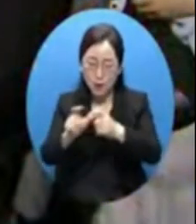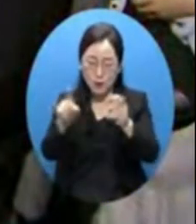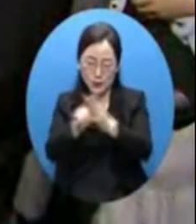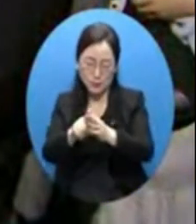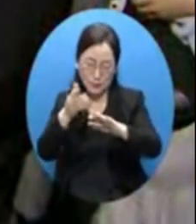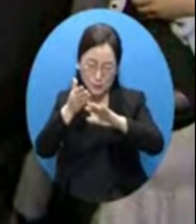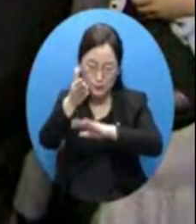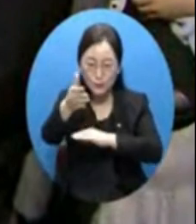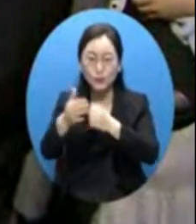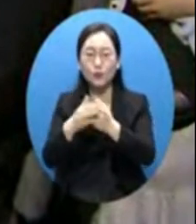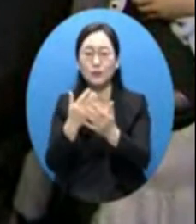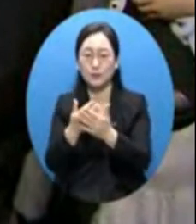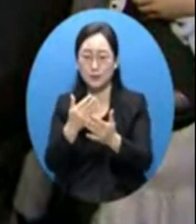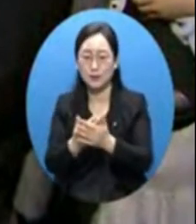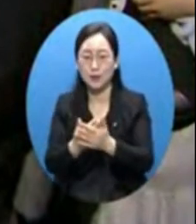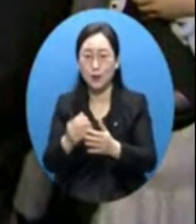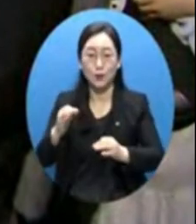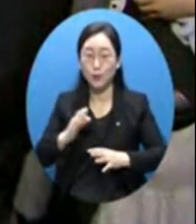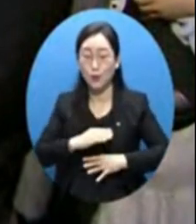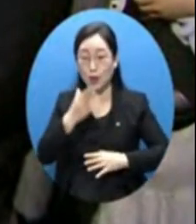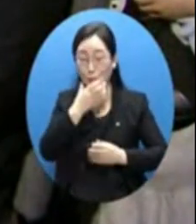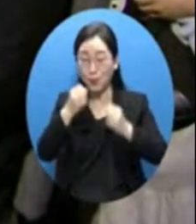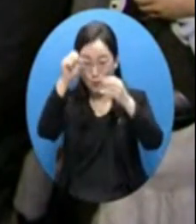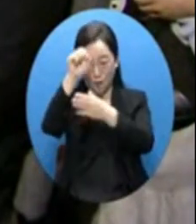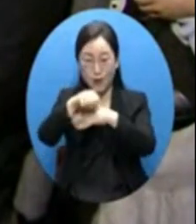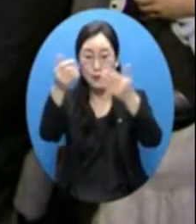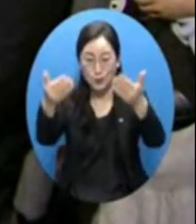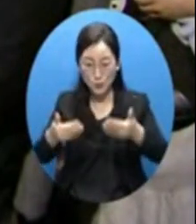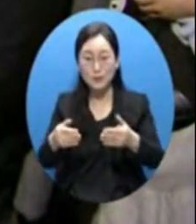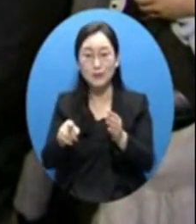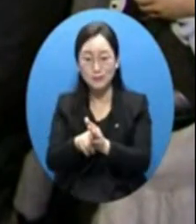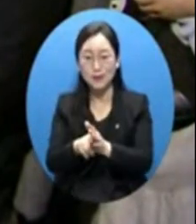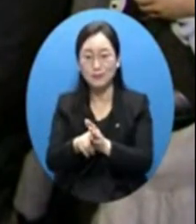주시옵소서. 하나님께서 우리에게 놀라운 붕을 허락해 주시기를 믿습니다.